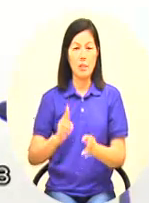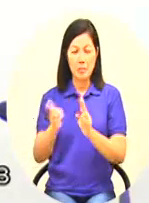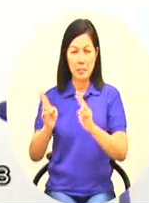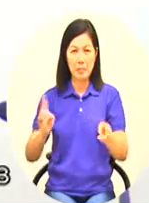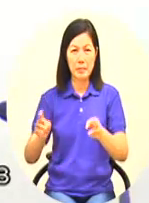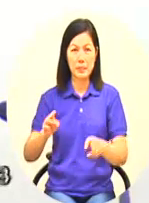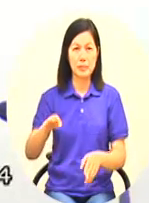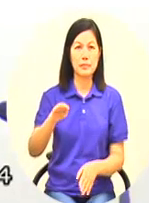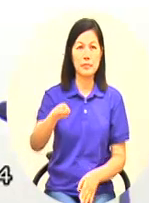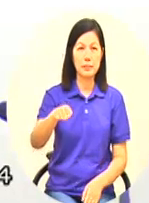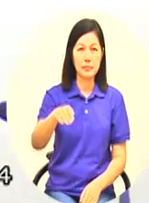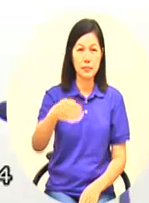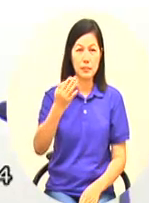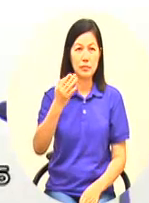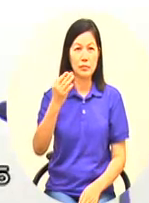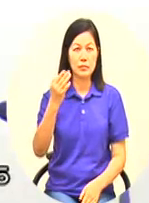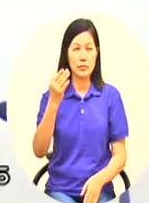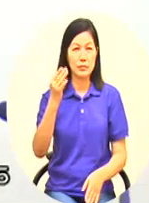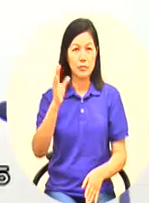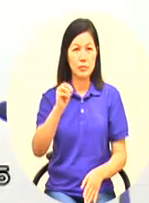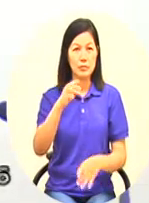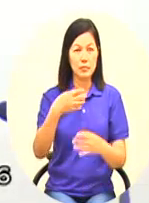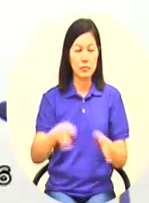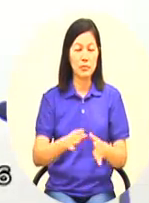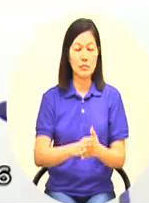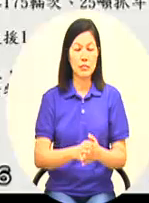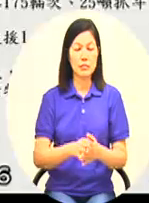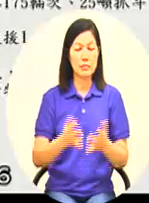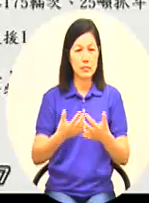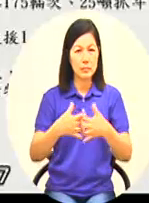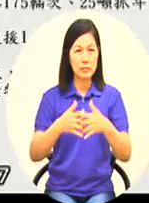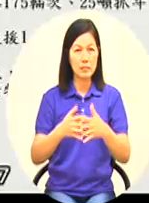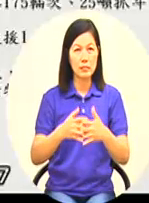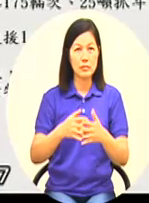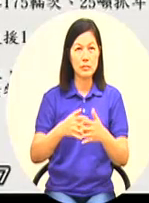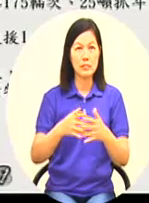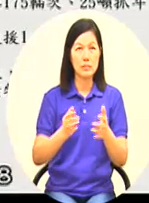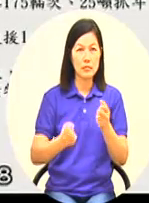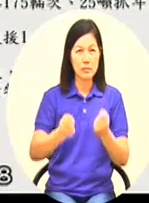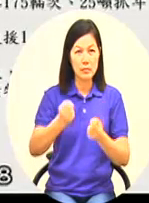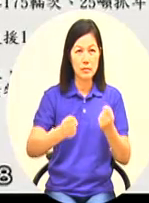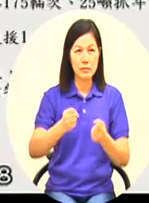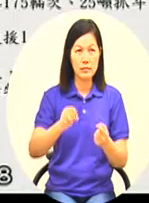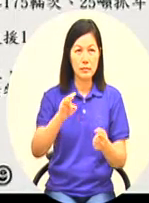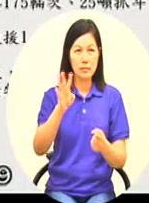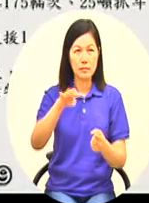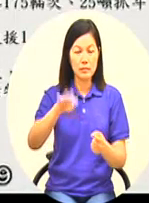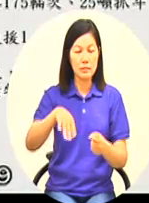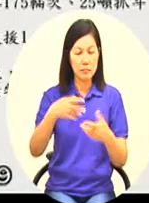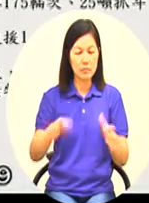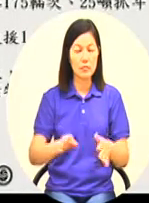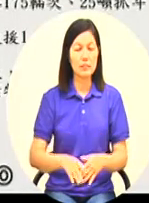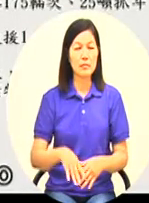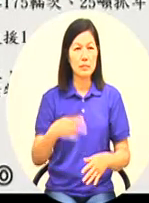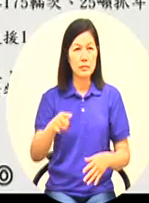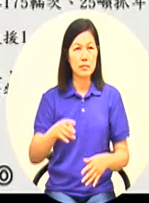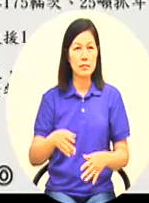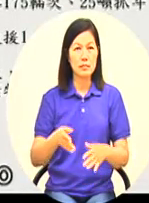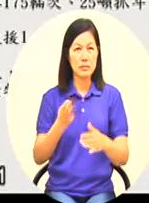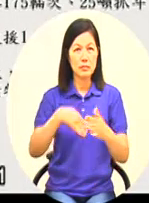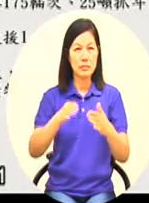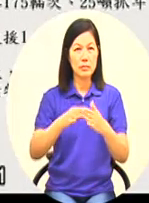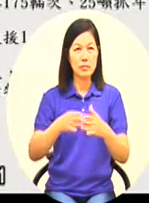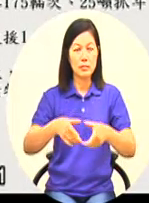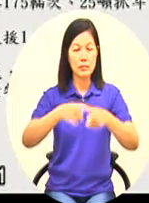38,789人，积聚总共有6643辆次，还有协助学校恢复环境的